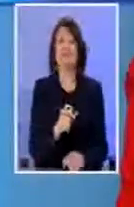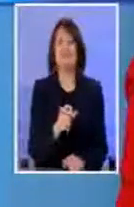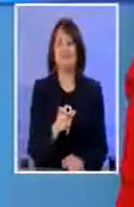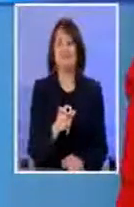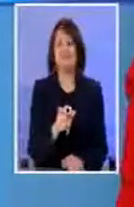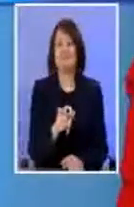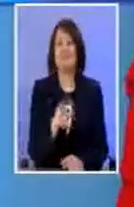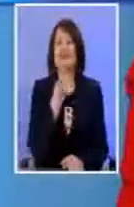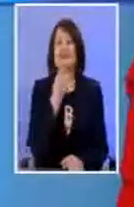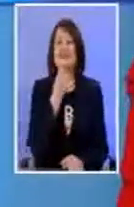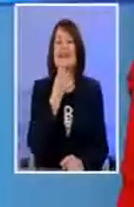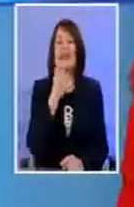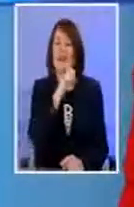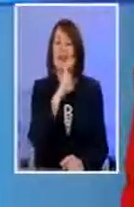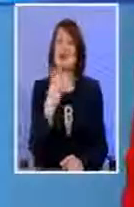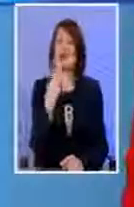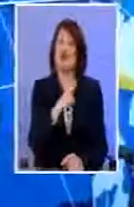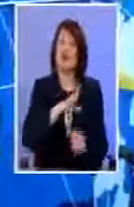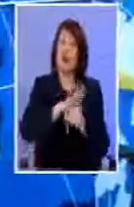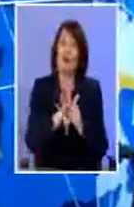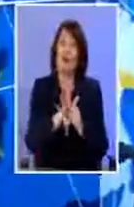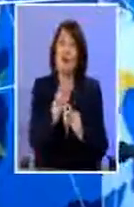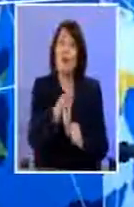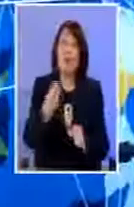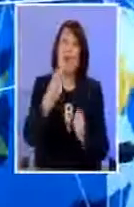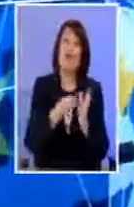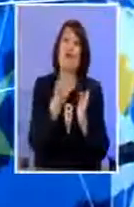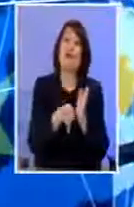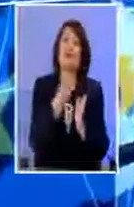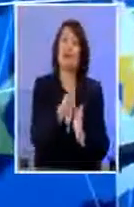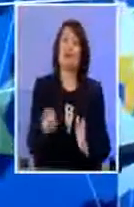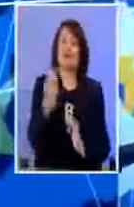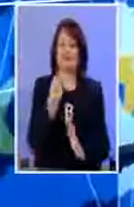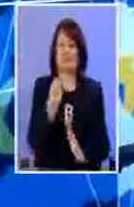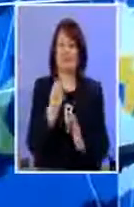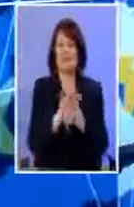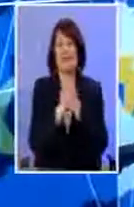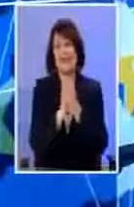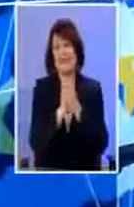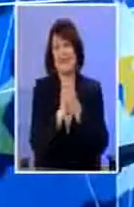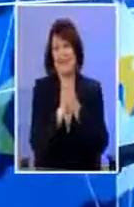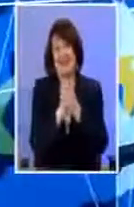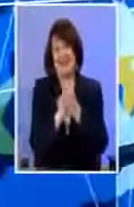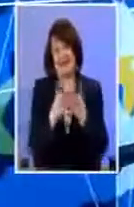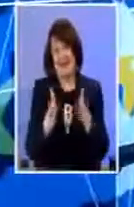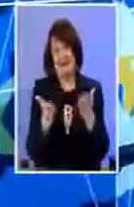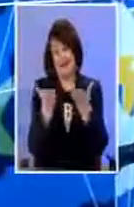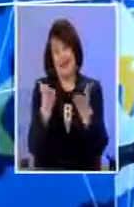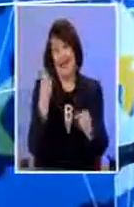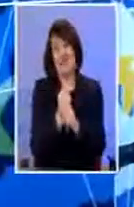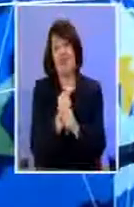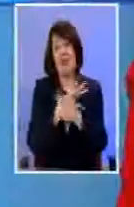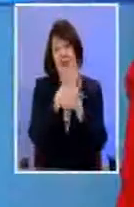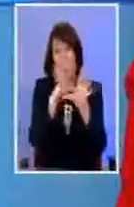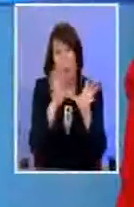και γεμάτη η ζωή ενός Ευρωβουλευτή, η δική σας είναι διπλά και τριπλά και να σας συγχαρώ αν θέλετε δημοσίως γι' αυτό που τα καταφέρνετε